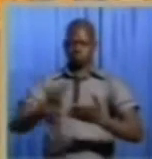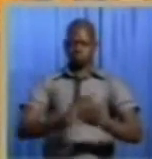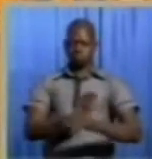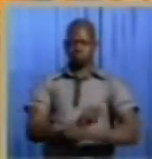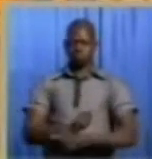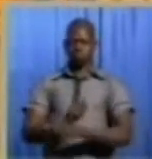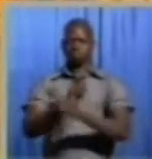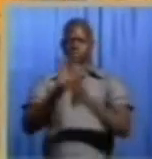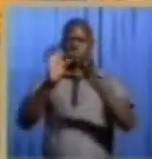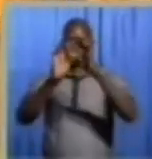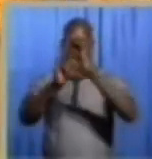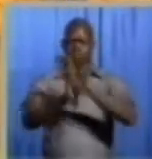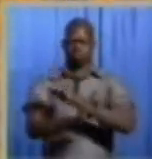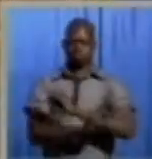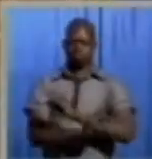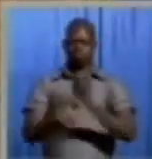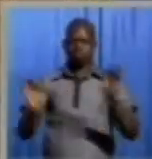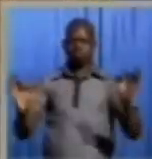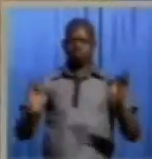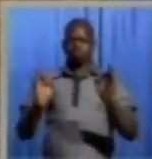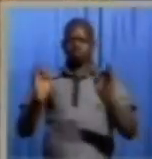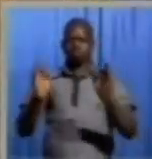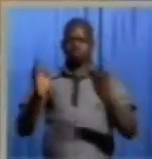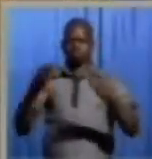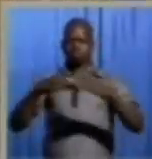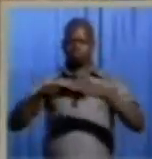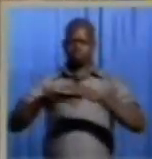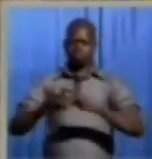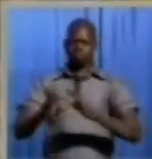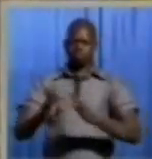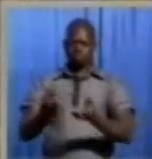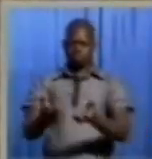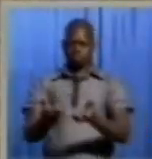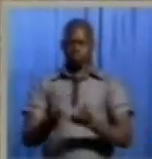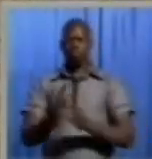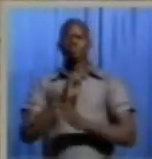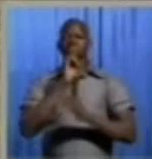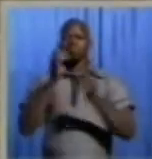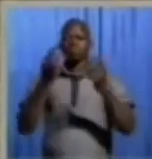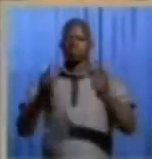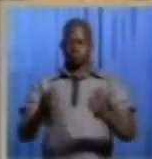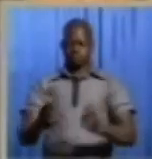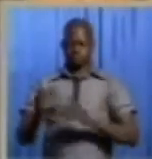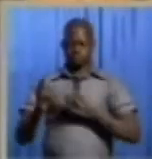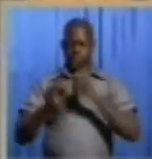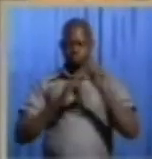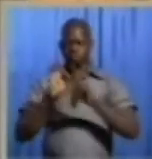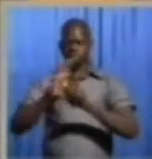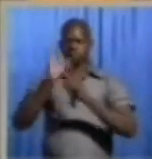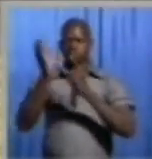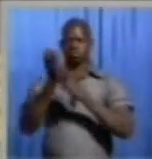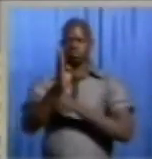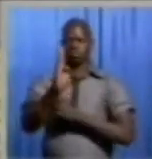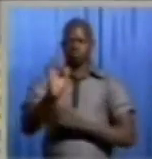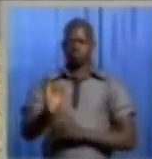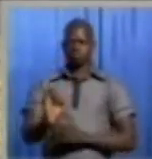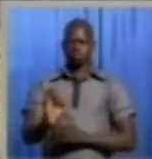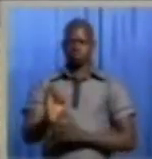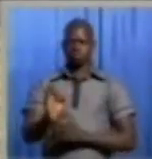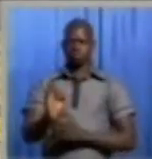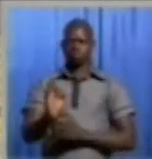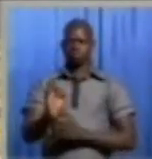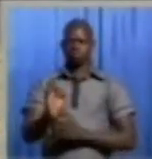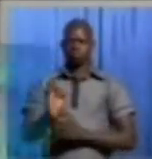traditionnelle de Kolsama Festico. Un festival qui se veut être un cadre d'expression de la culture burkinabé.